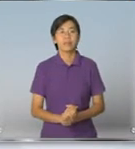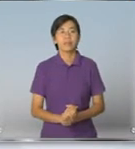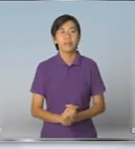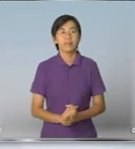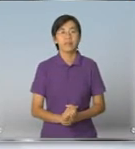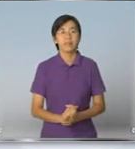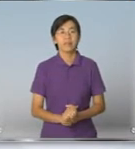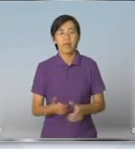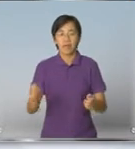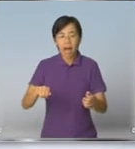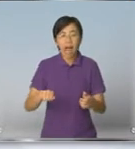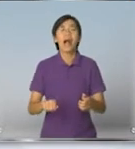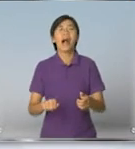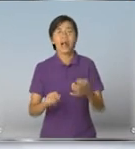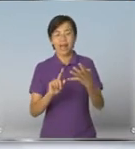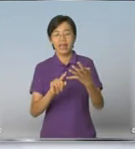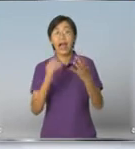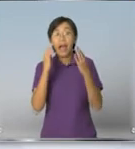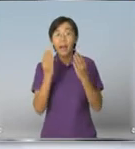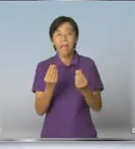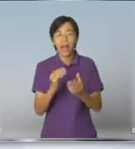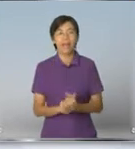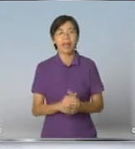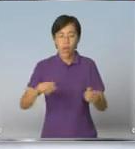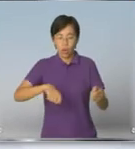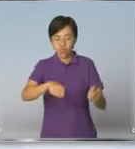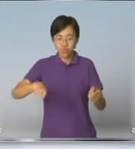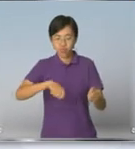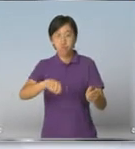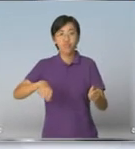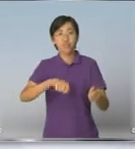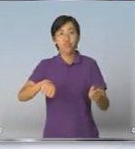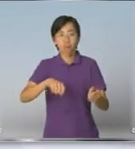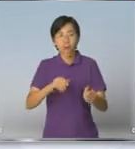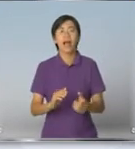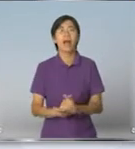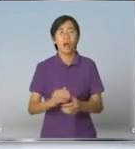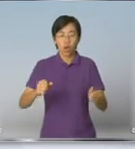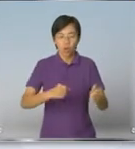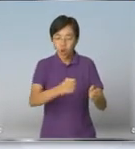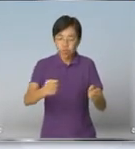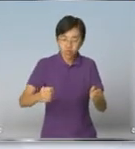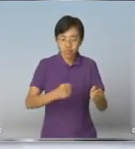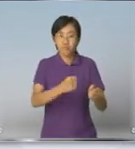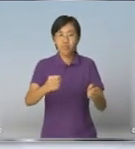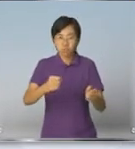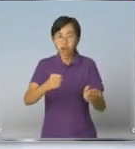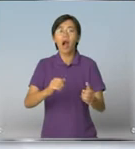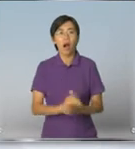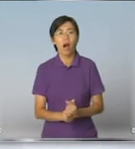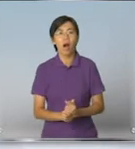คุณสมบัติของแป้งแต่ละอย่างเขาจะช่วยทำให้ตัวแป้งช่อม่วงที่โกนออกมาแล้วเนี่ยเวลามาจีบเป็นช่อม่วงแล้ว